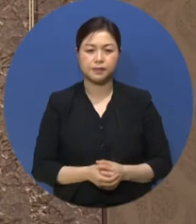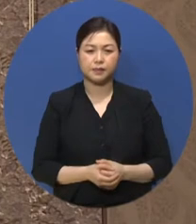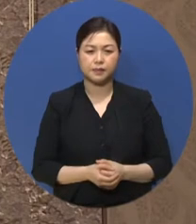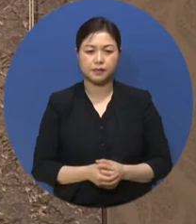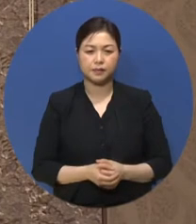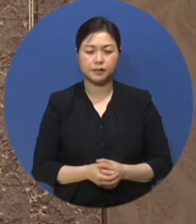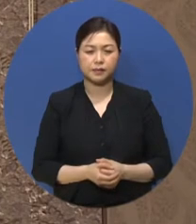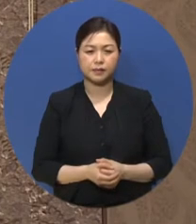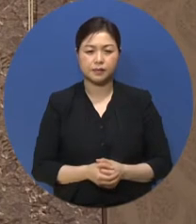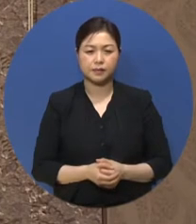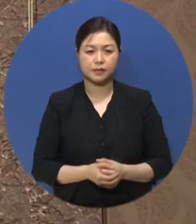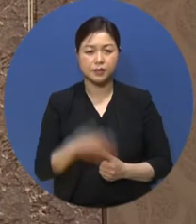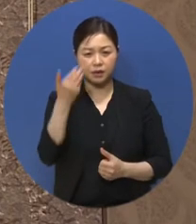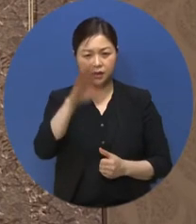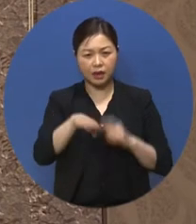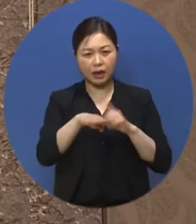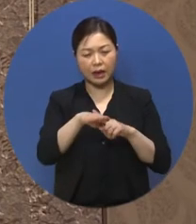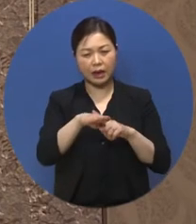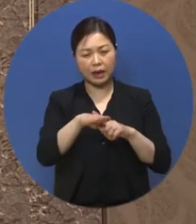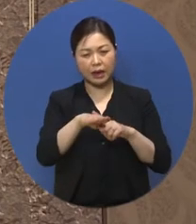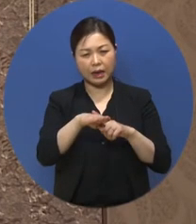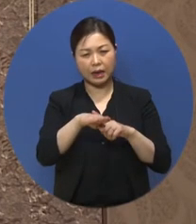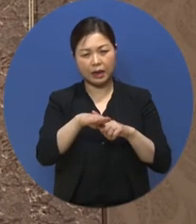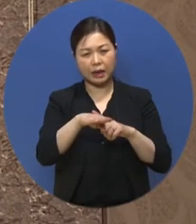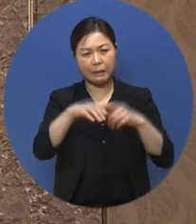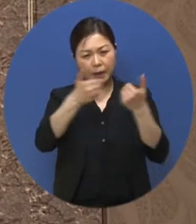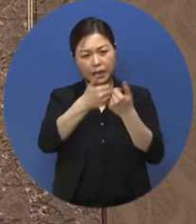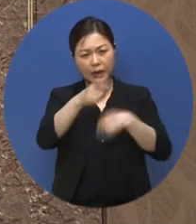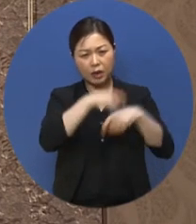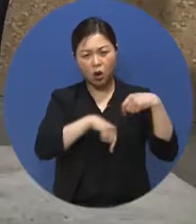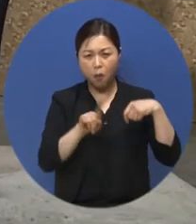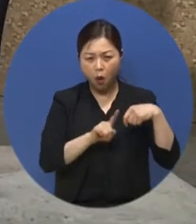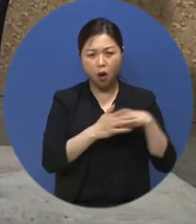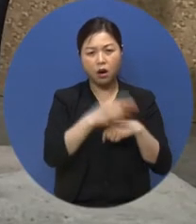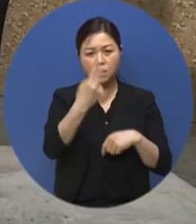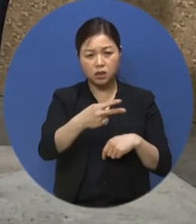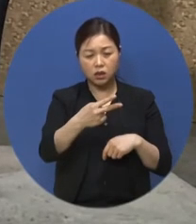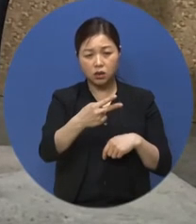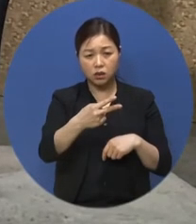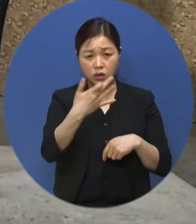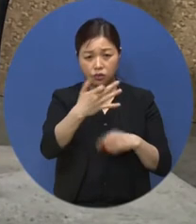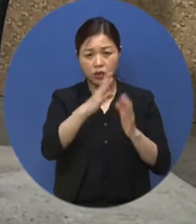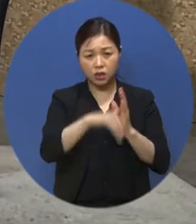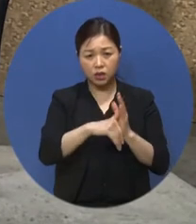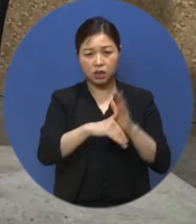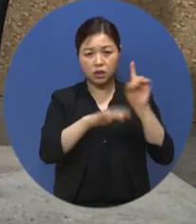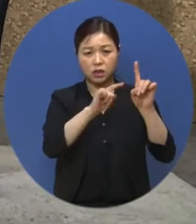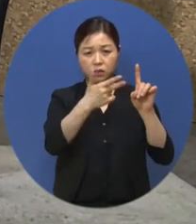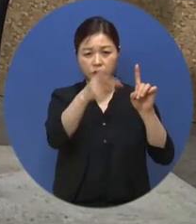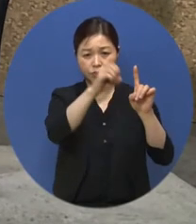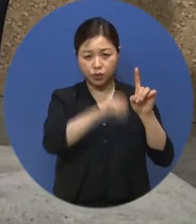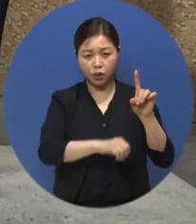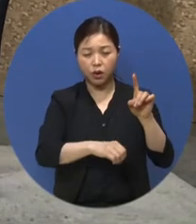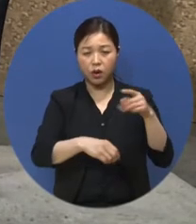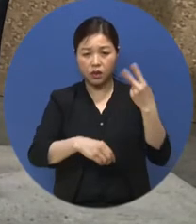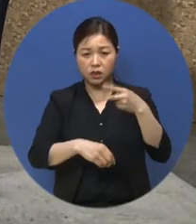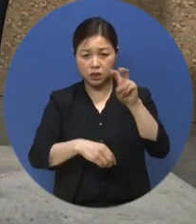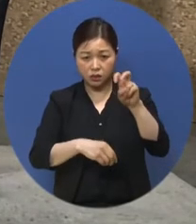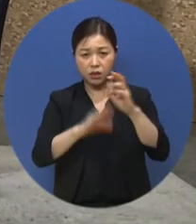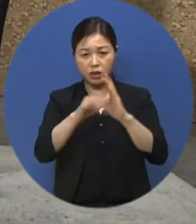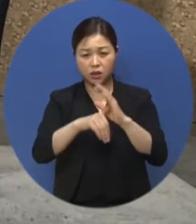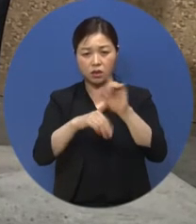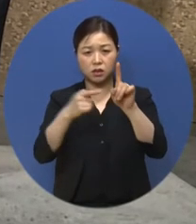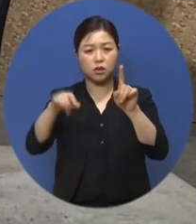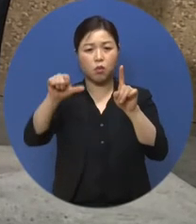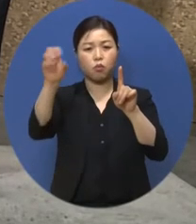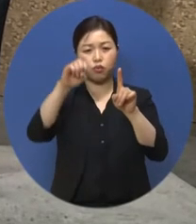이게 거꾸로 가는 게 안타까운 부분이 2019년에는 1.7%, 2020년에는 1.5%.